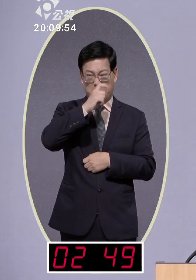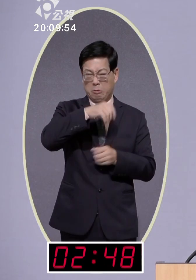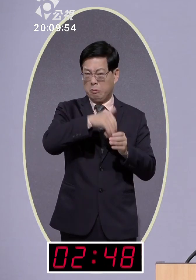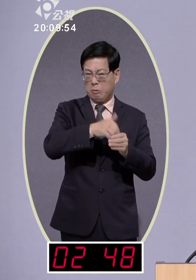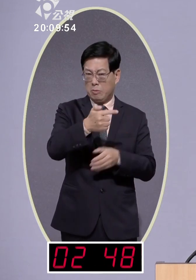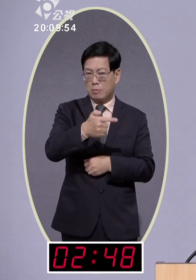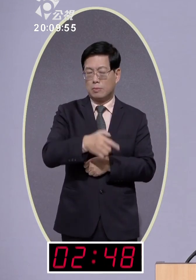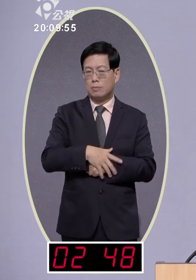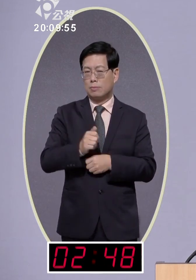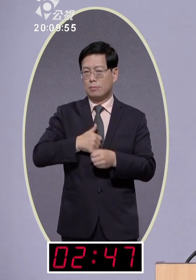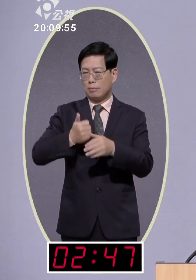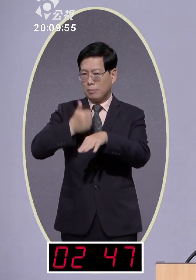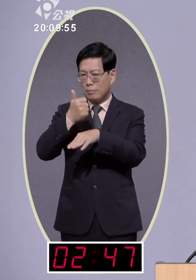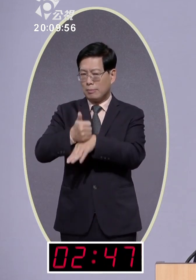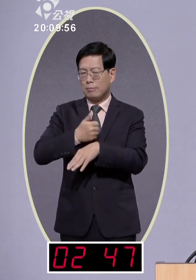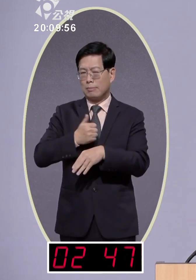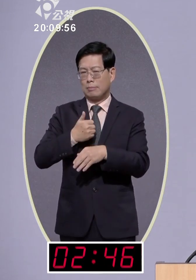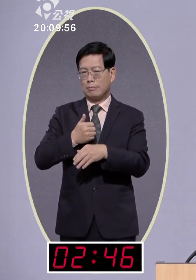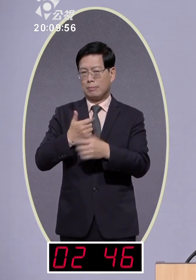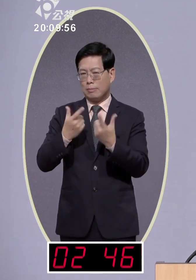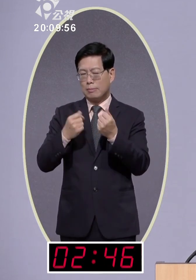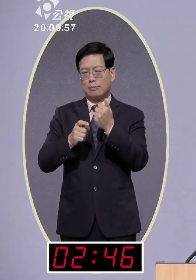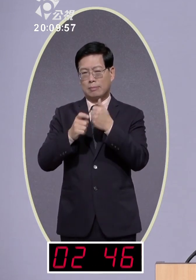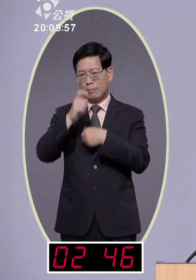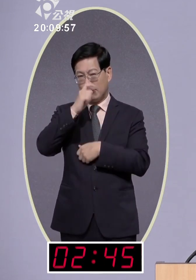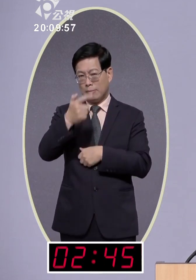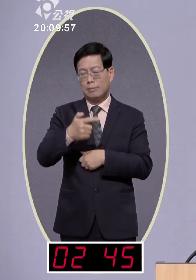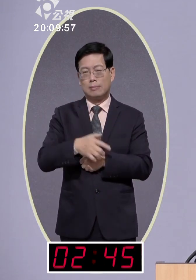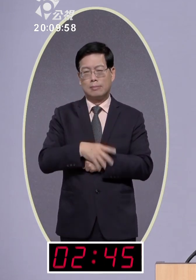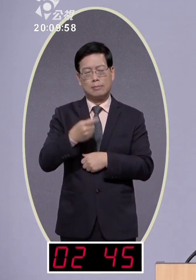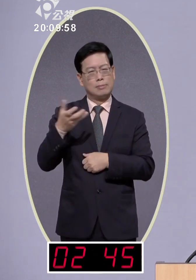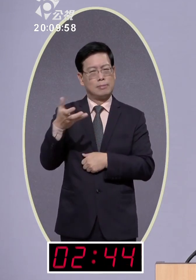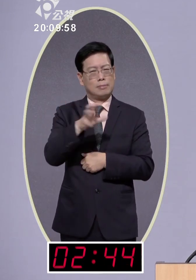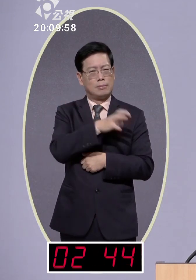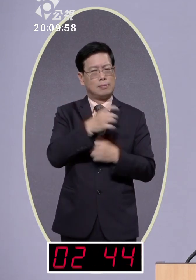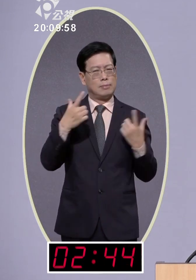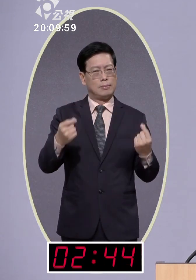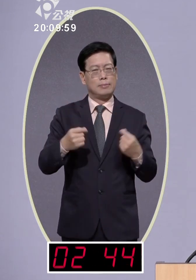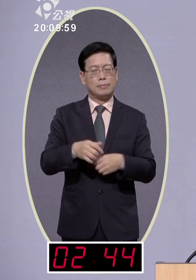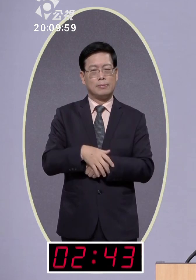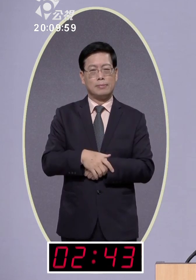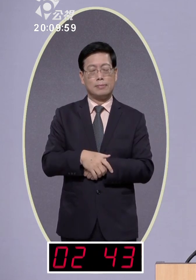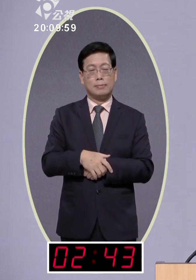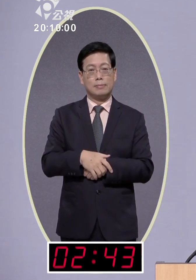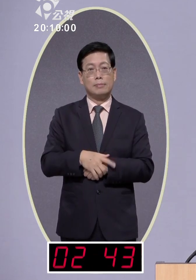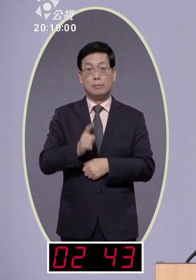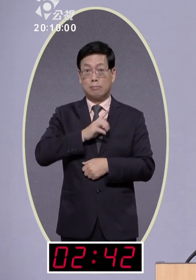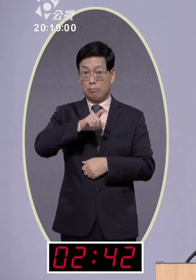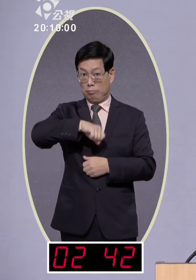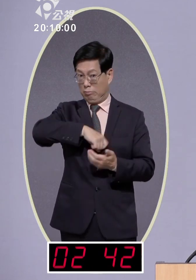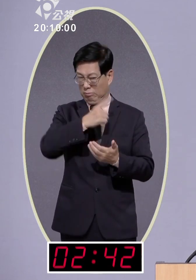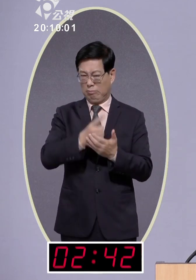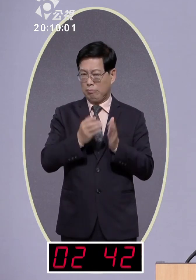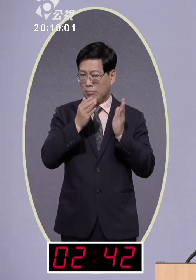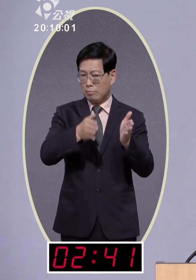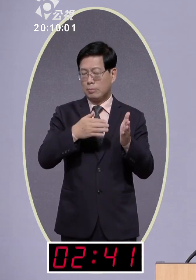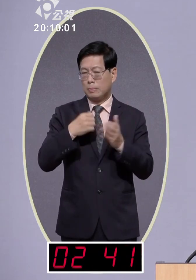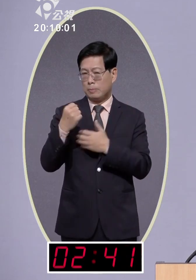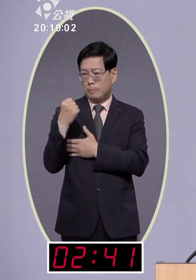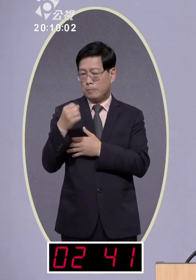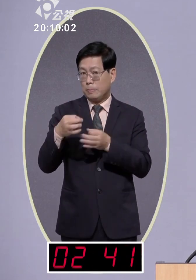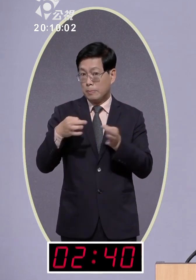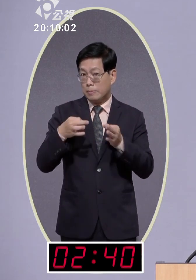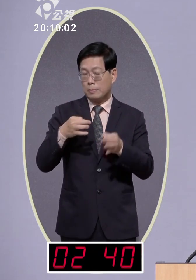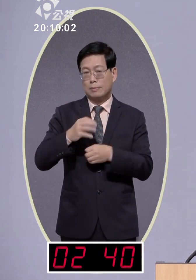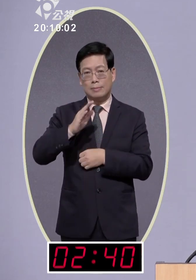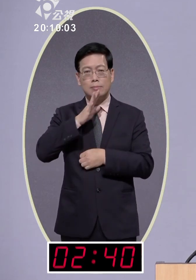举，一定肮脏执政，千古不变。我们全力冲经济。但是政治